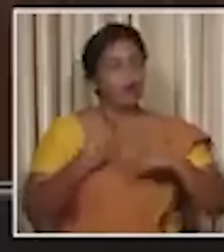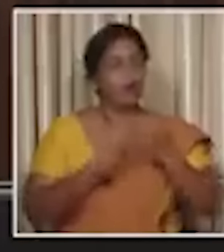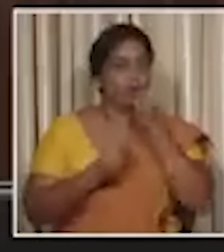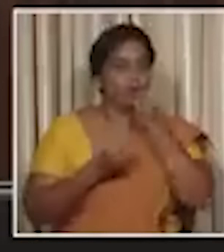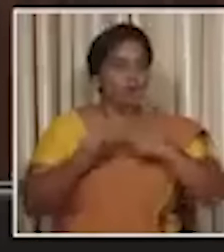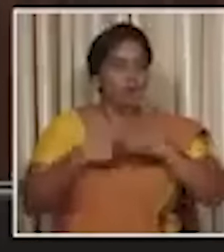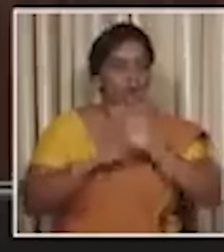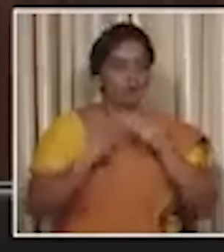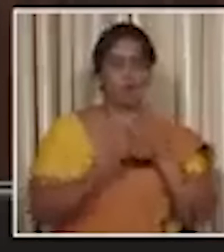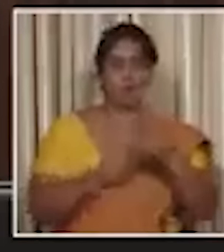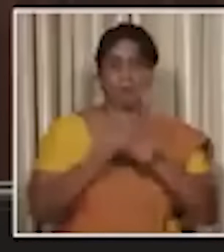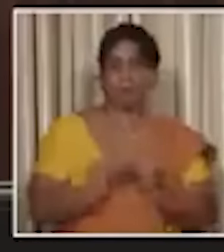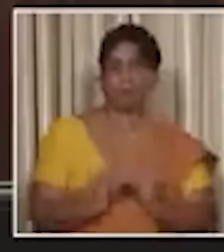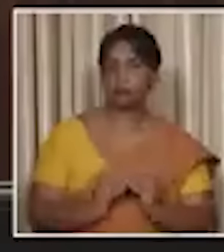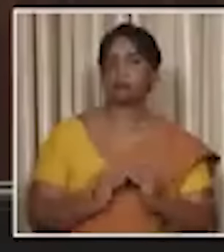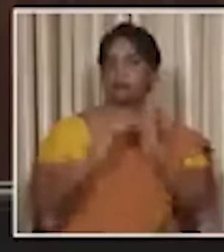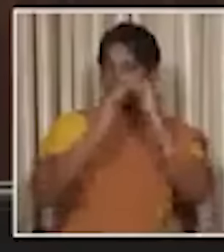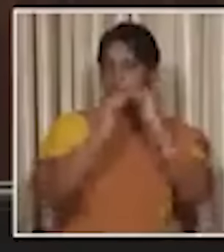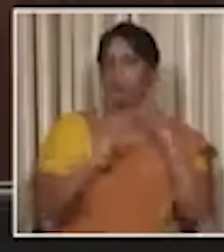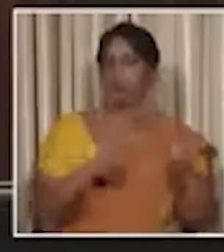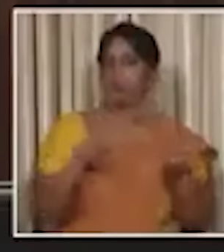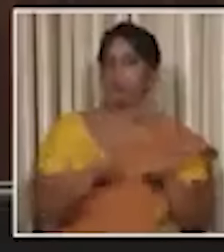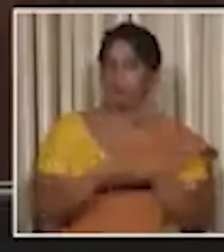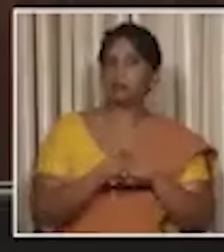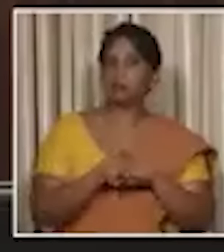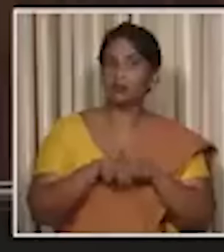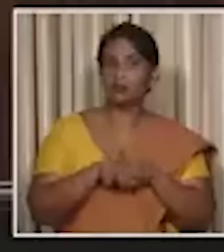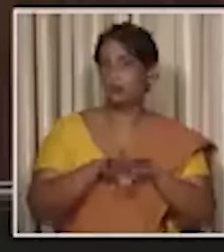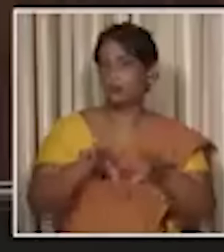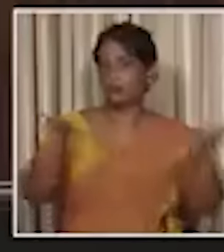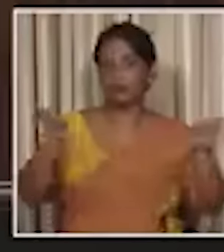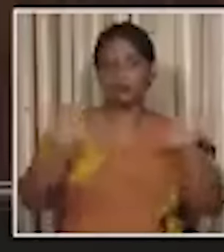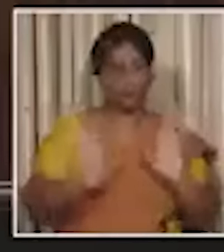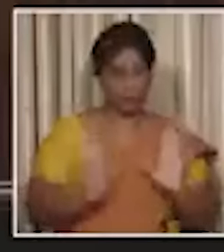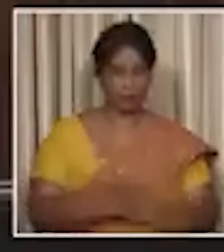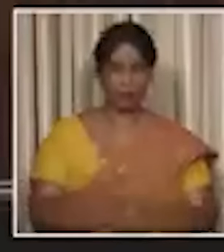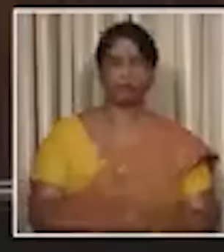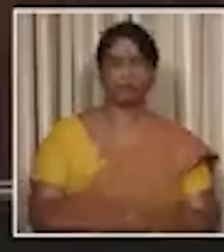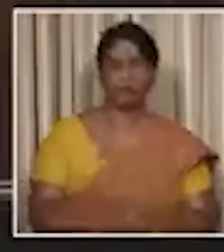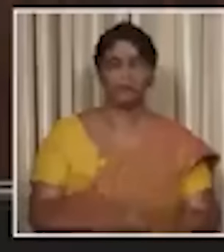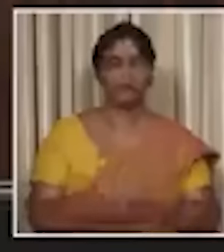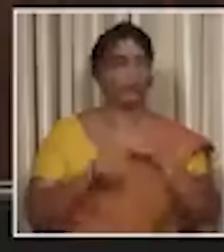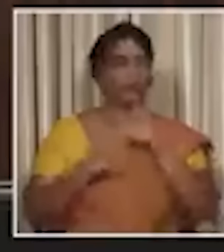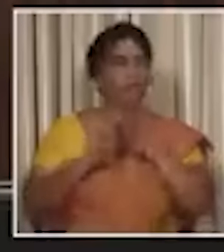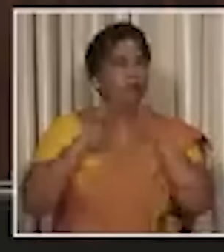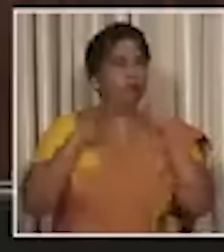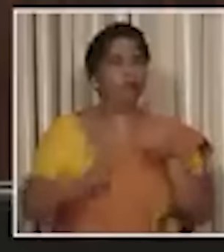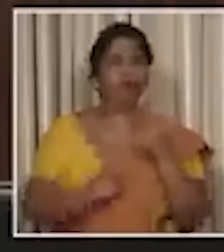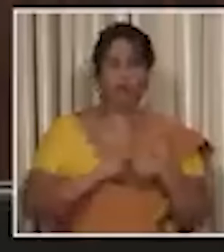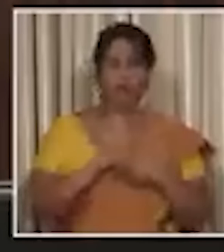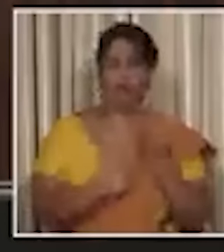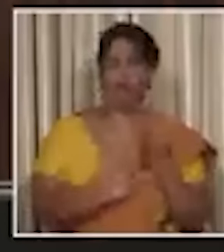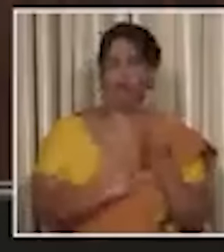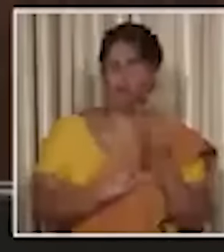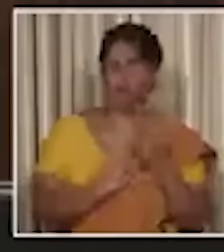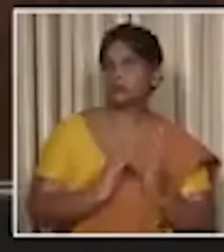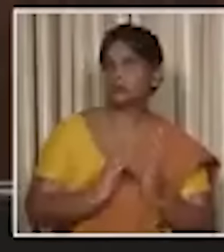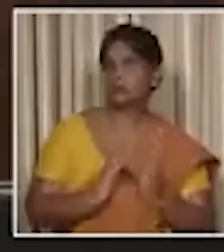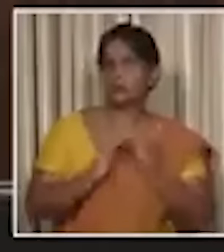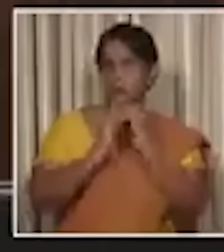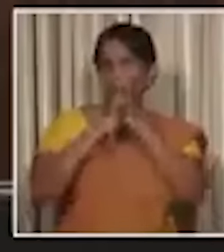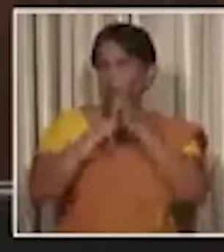$8 பில்லியன் வருமானத்தை சுற்றுலாத்துறையினராக ஈட்டிக் கொள்வதற்கும் 3 அல்லது 4 வருடங்களுக்கு நாங்கள் ஈட்டிக் கொள்ள நாங்கள் எதிர்பார்க்கின்றோம். எமது நாட்டில் கூடுதலாக